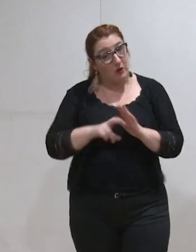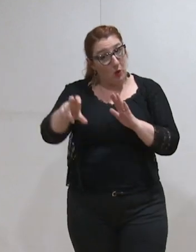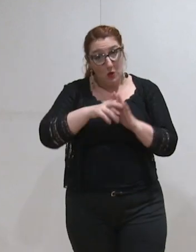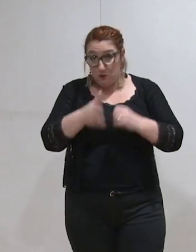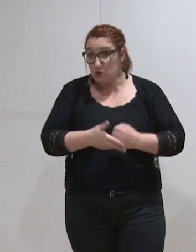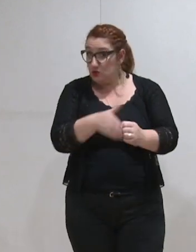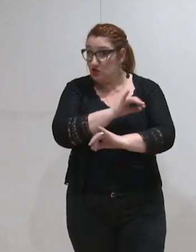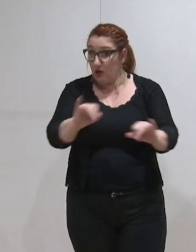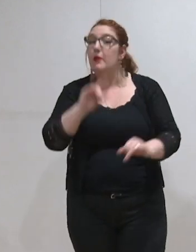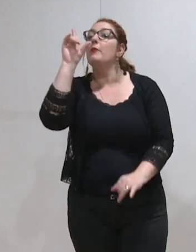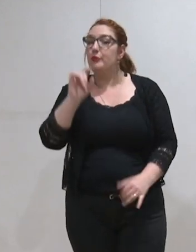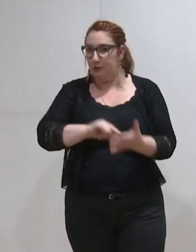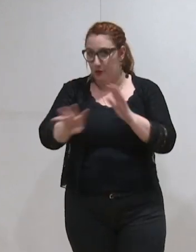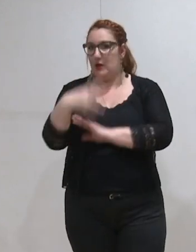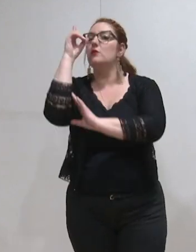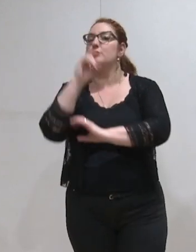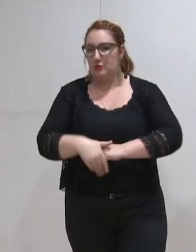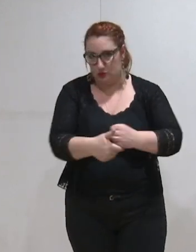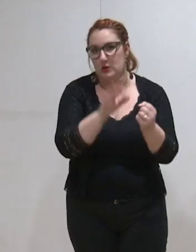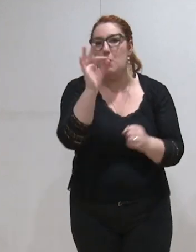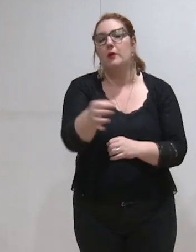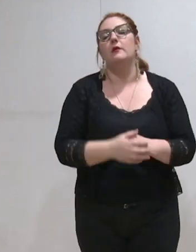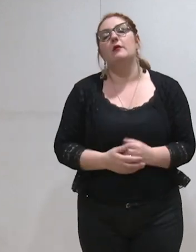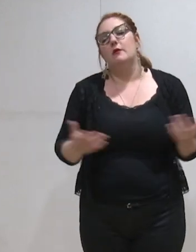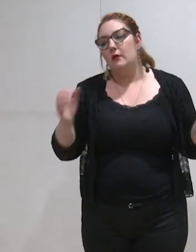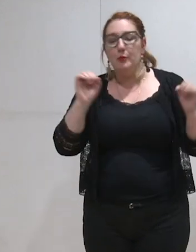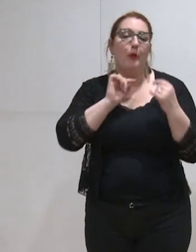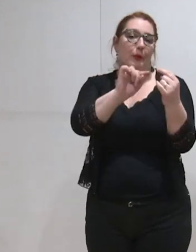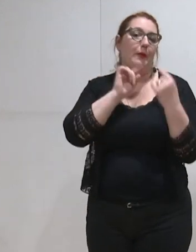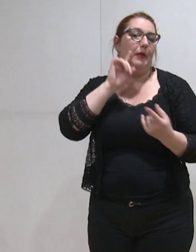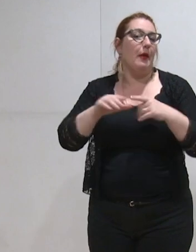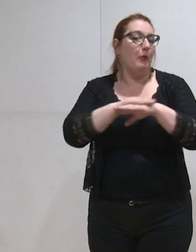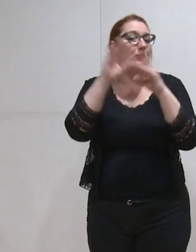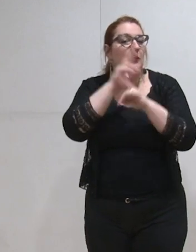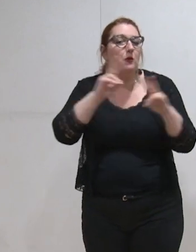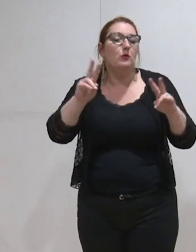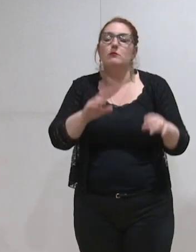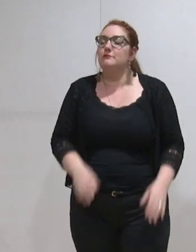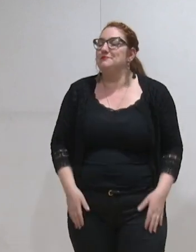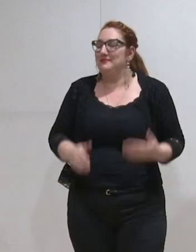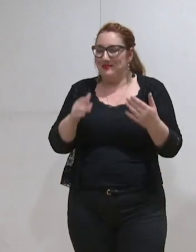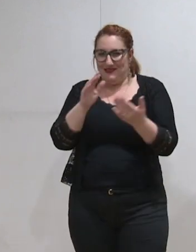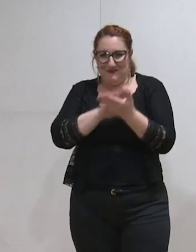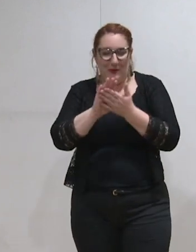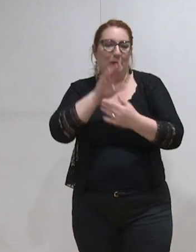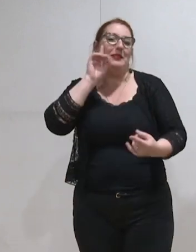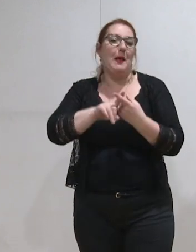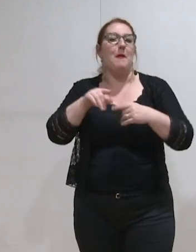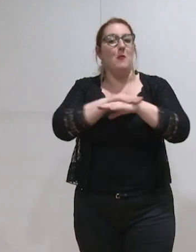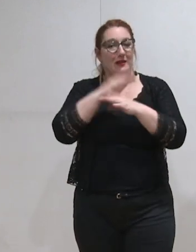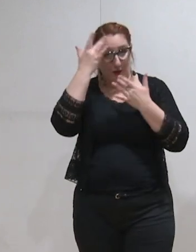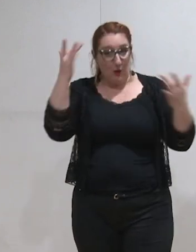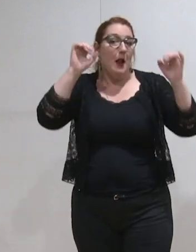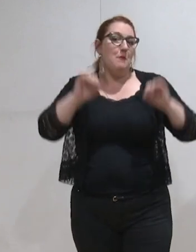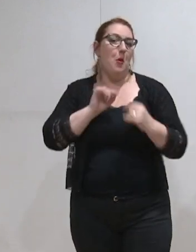Ville de Grenoble depuis 2014 donc on peut tout enant un débat sur les politiques culturelles raison gardé un petit peu dans les arguments qui